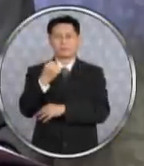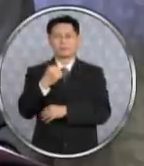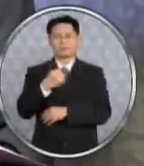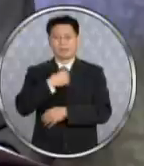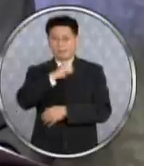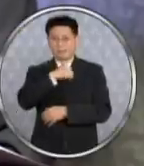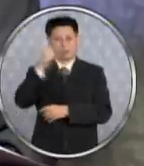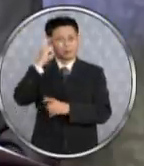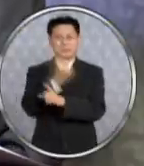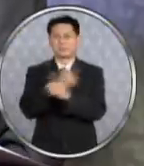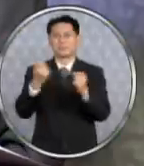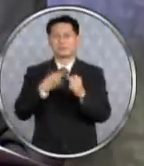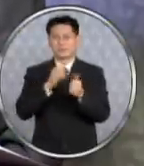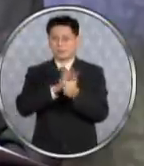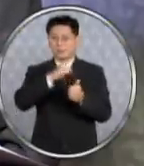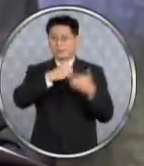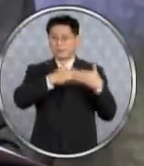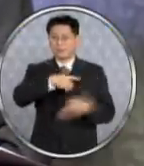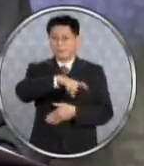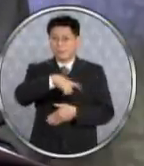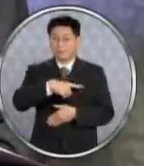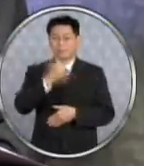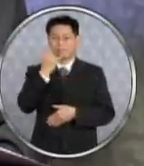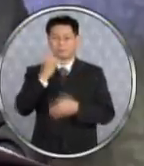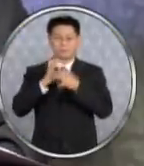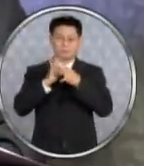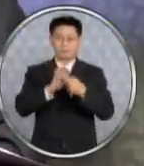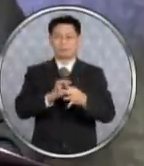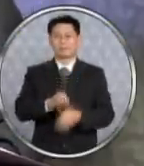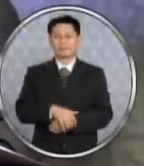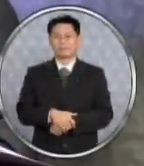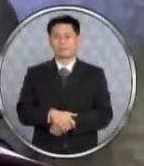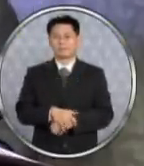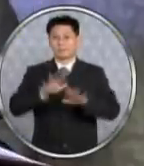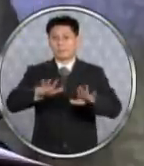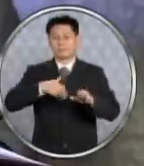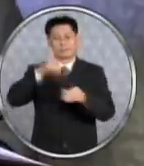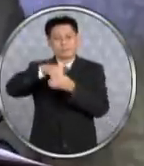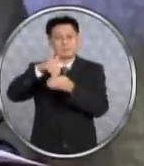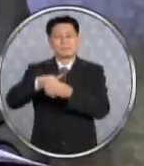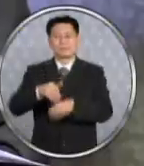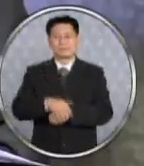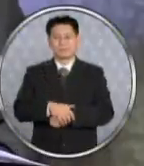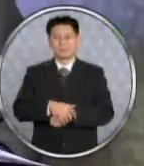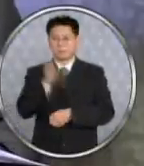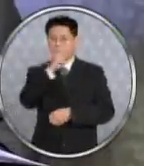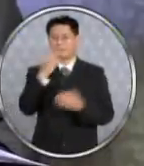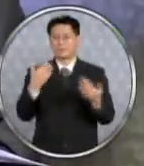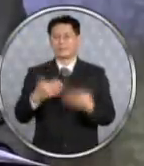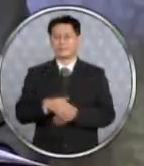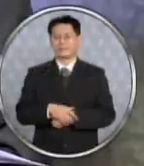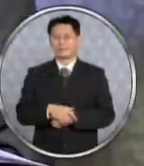共识，为两岸政策稳定持续的基础。这次的选举大家都看得很清